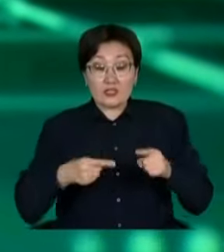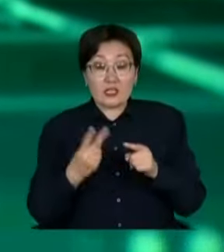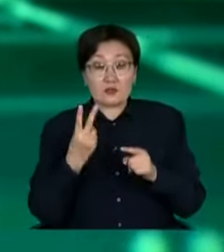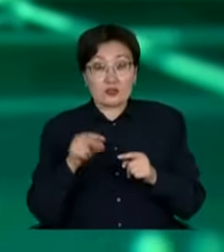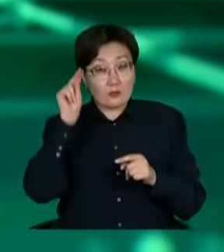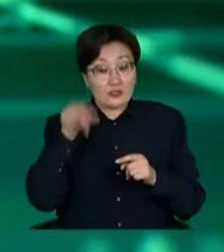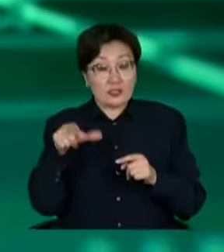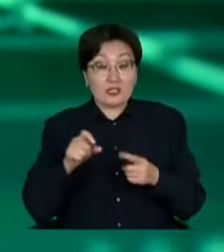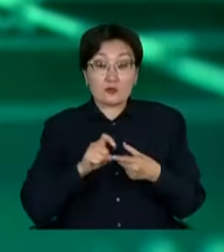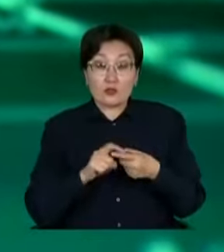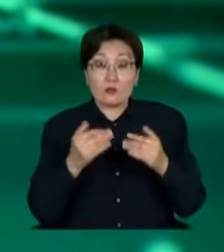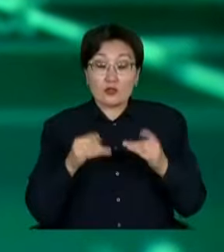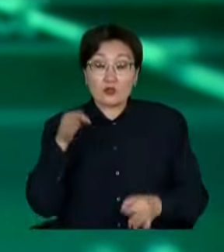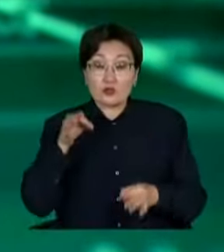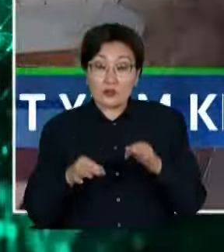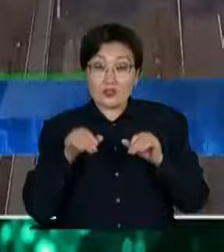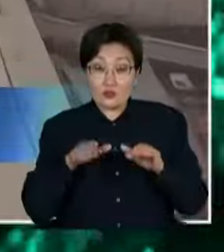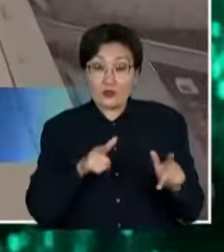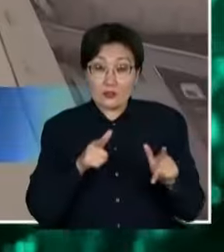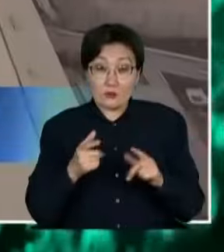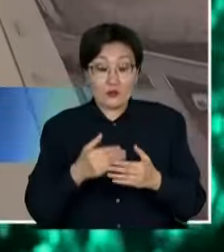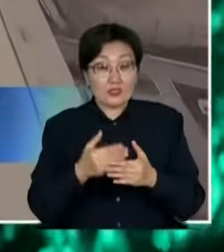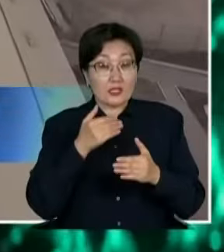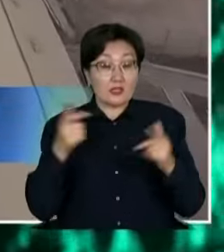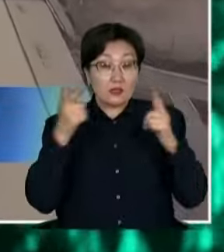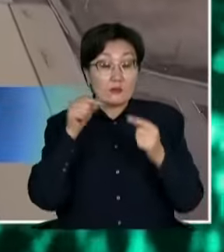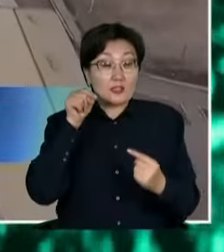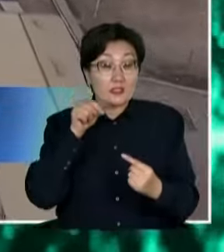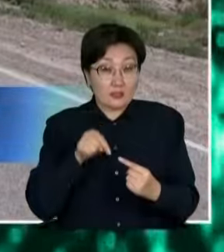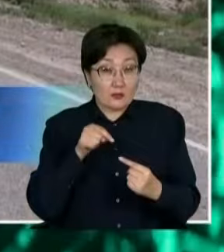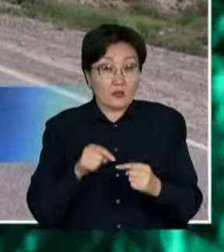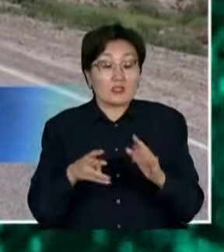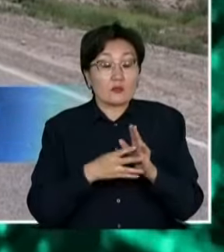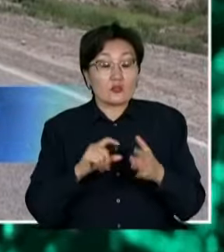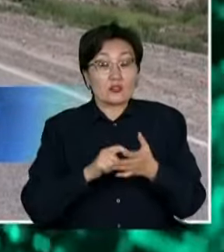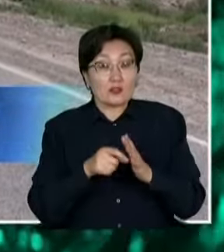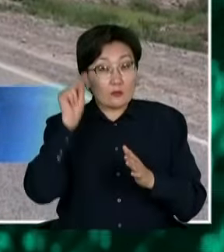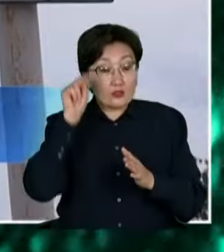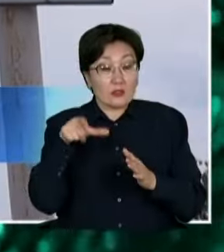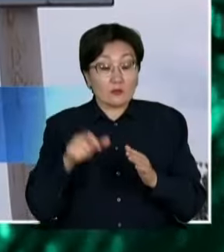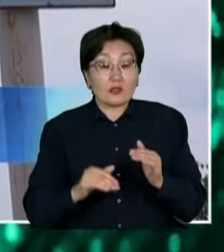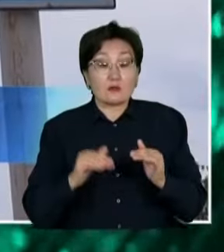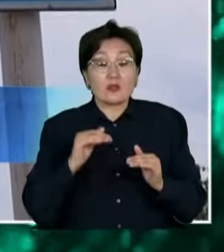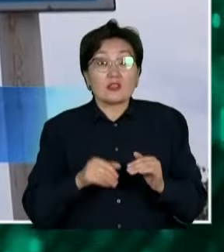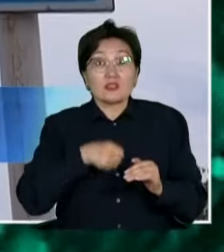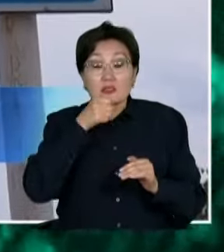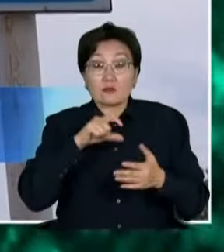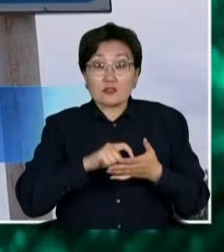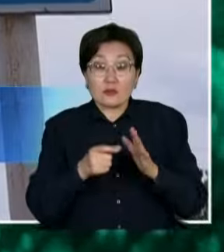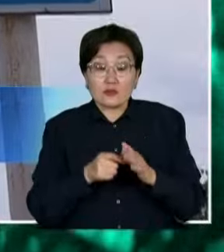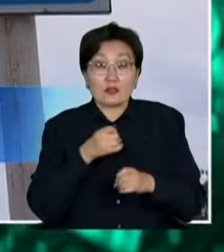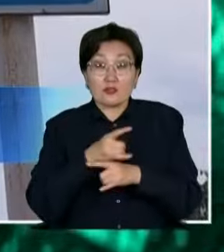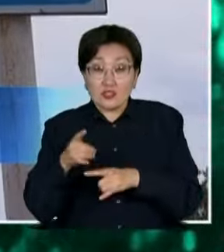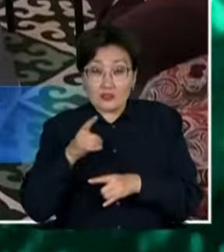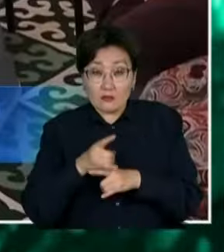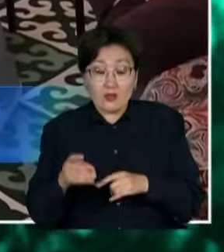екі оқушыға қатысты бүгін сот үкімі шықты. Бұған дейін хабарлағанымыздай, 9-шы сынып оқушысы жоғары сыныптағылардың әлімжетті